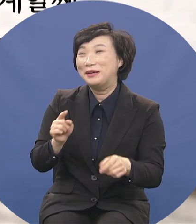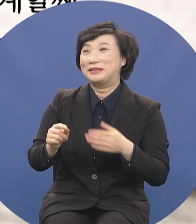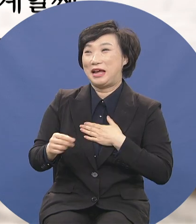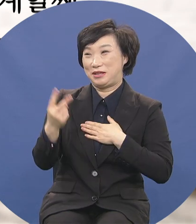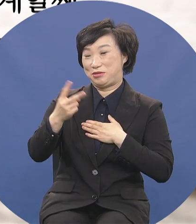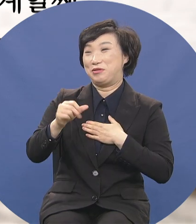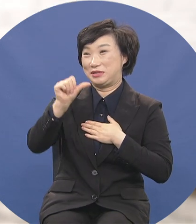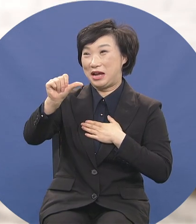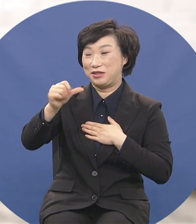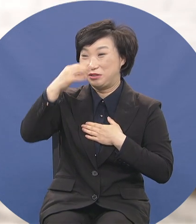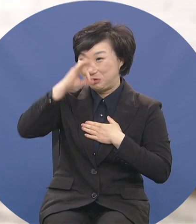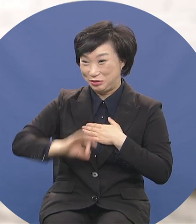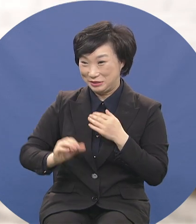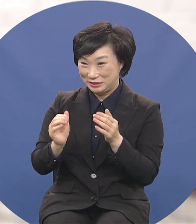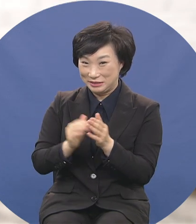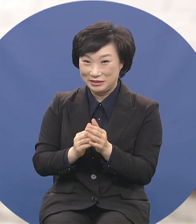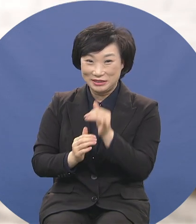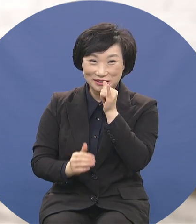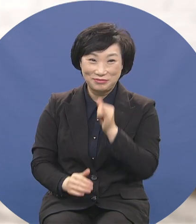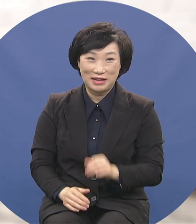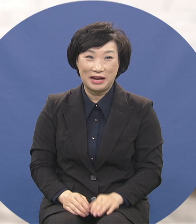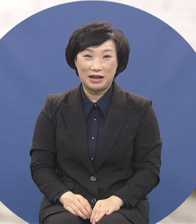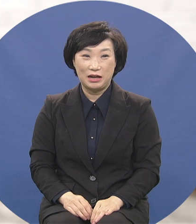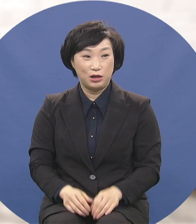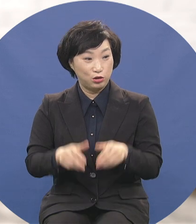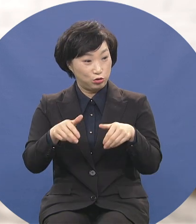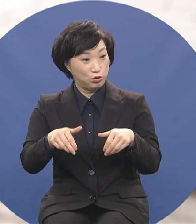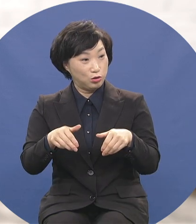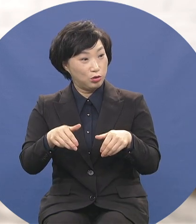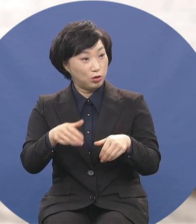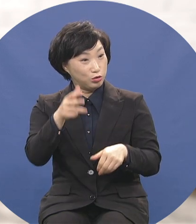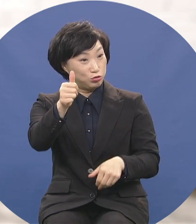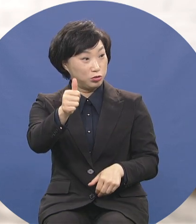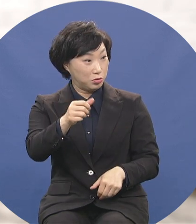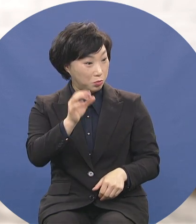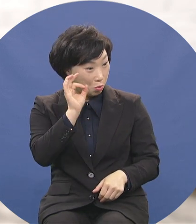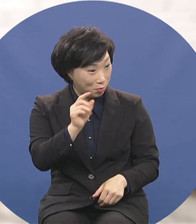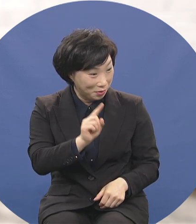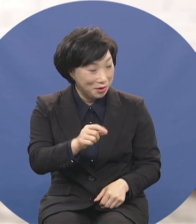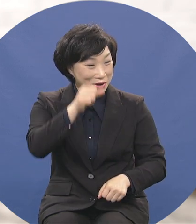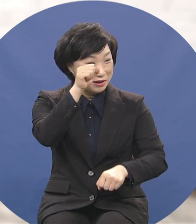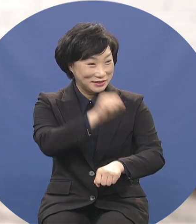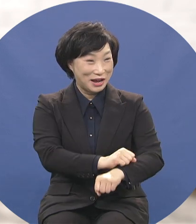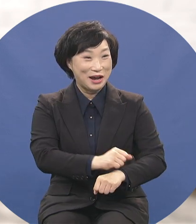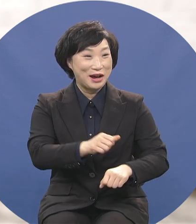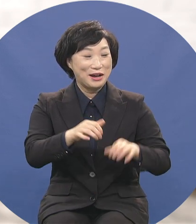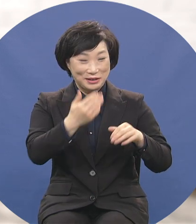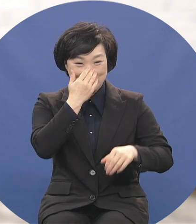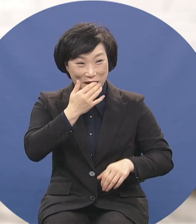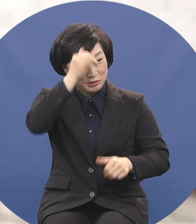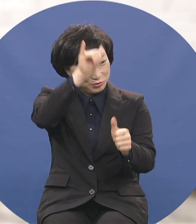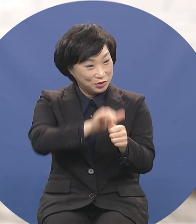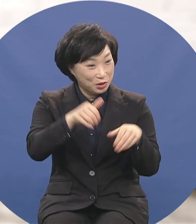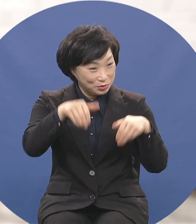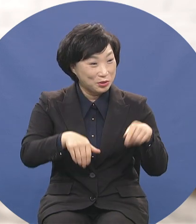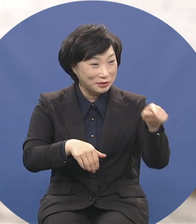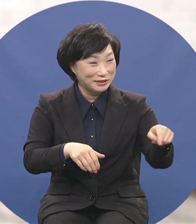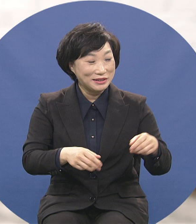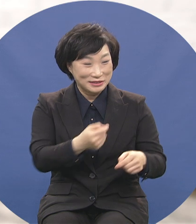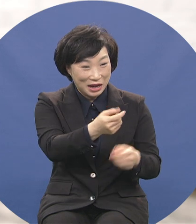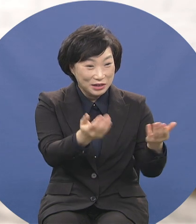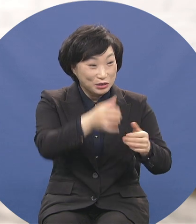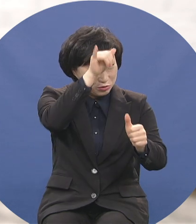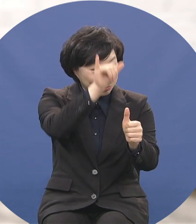또 5달란트를 남겼나이다. 그 주인이 이르되 잘하였도다 착하고 충성된 종아, 내가 작은